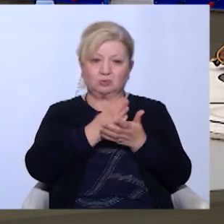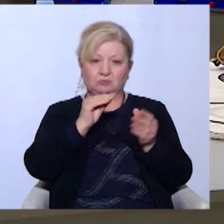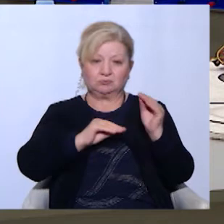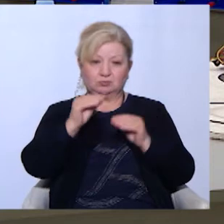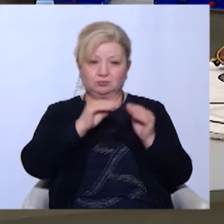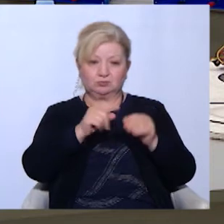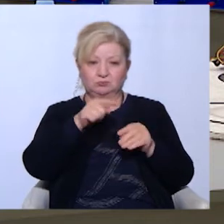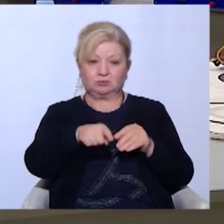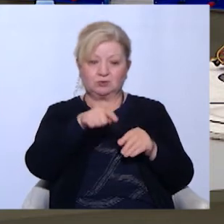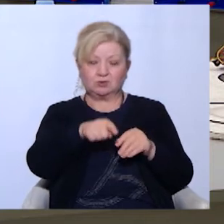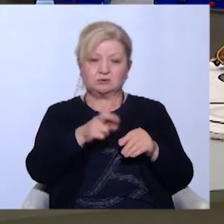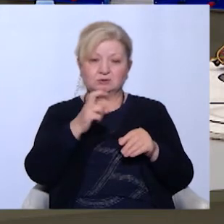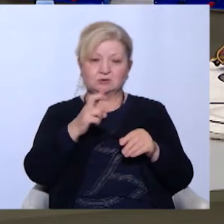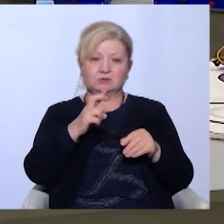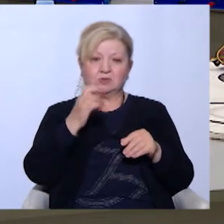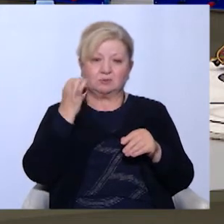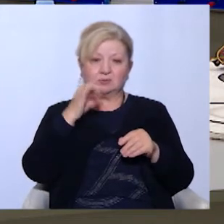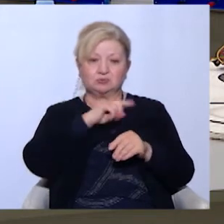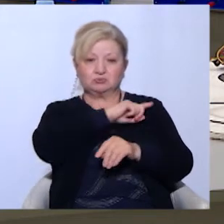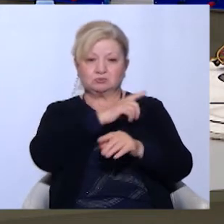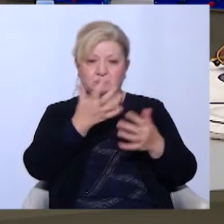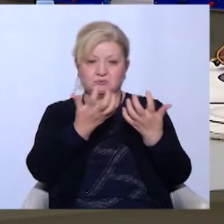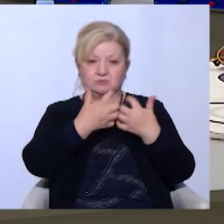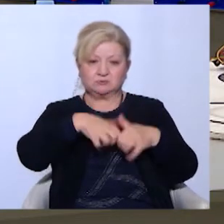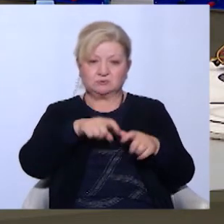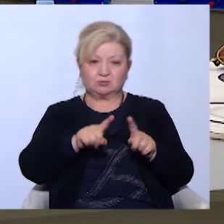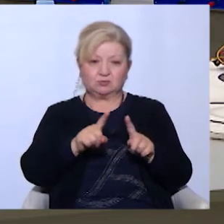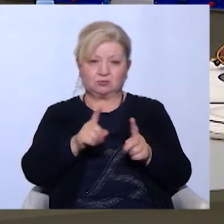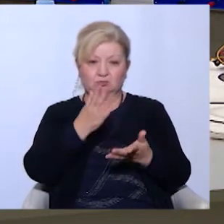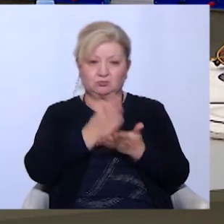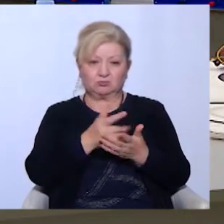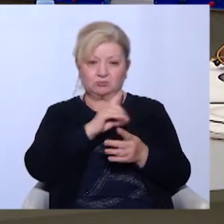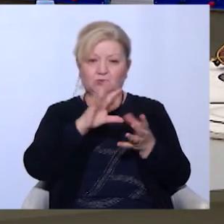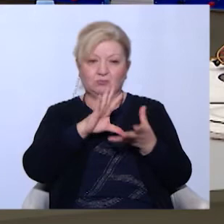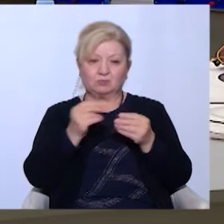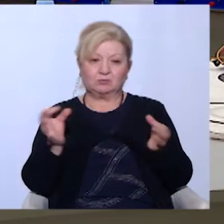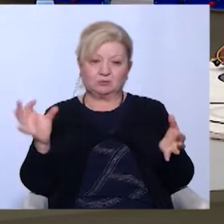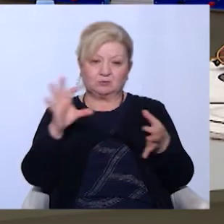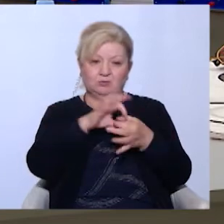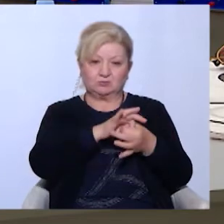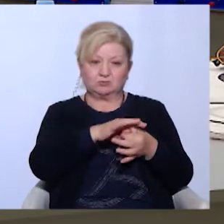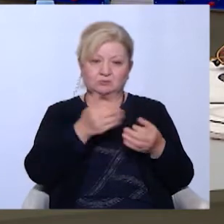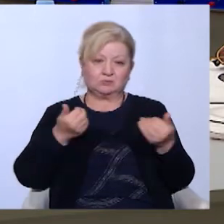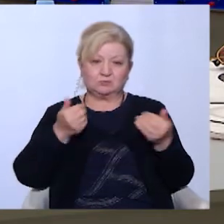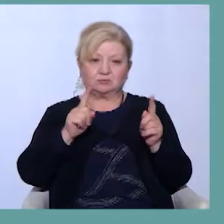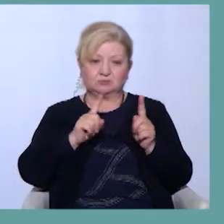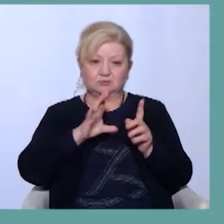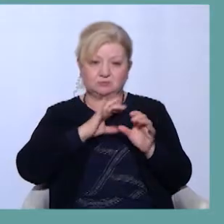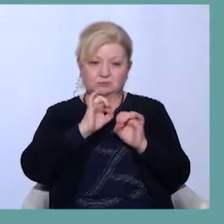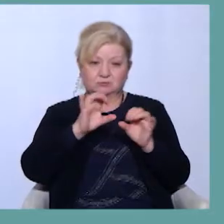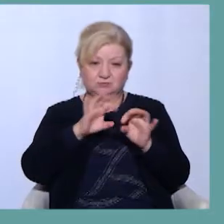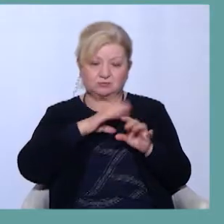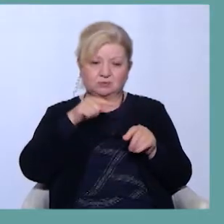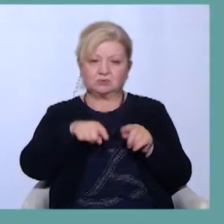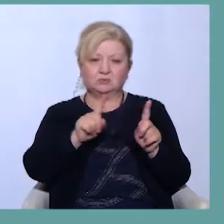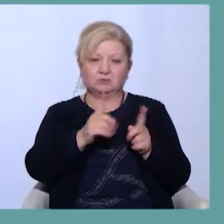როგორ არის მოწყობილი ეს ბიჯური ძრავა და დავაკავშიროთ იმ ყველაფერთან, რაზედაც აქამდე ქონდა საუბარი. რა